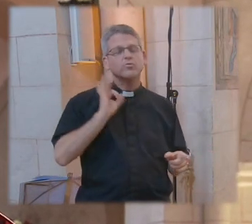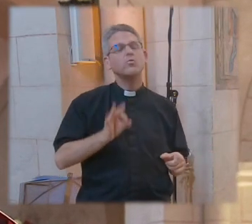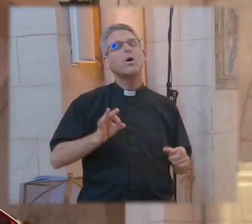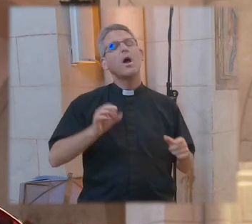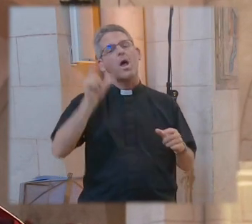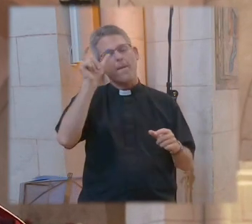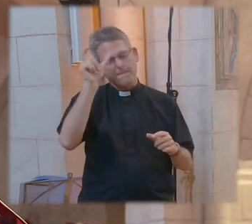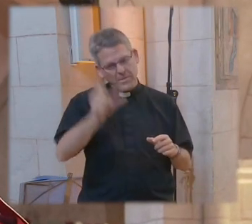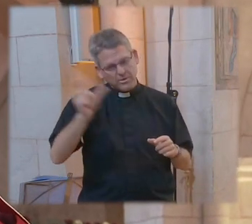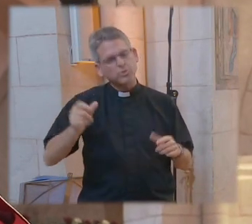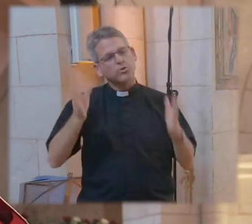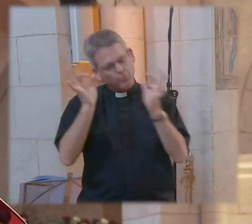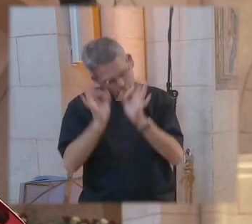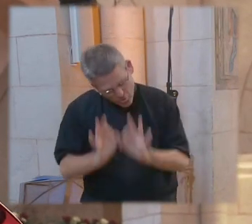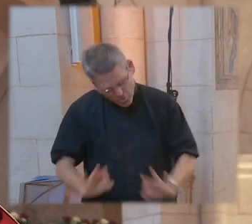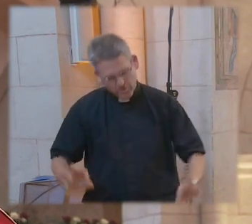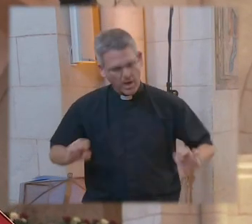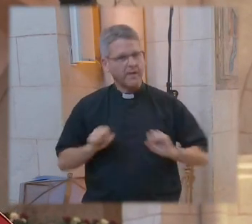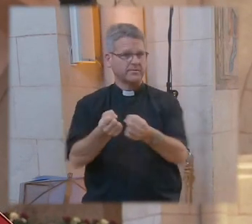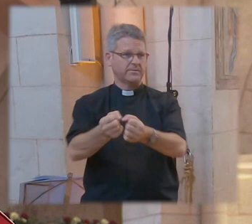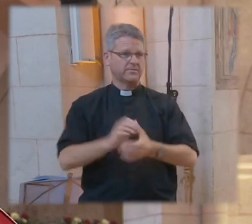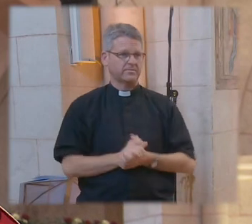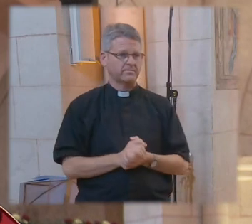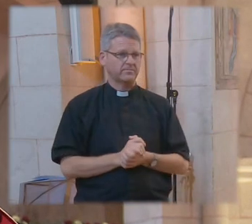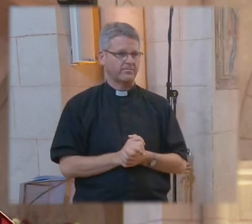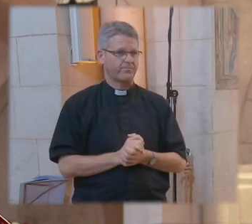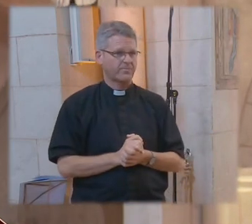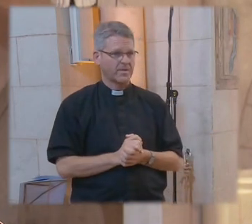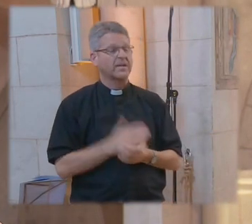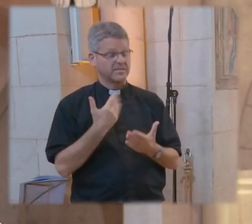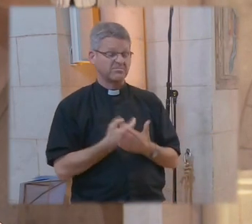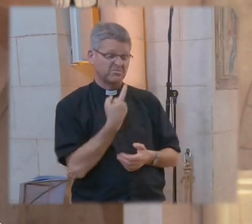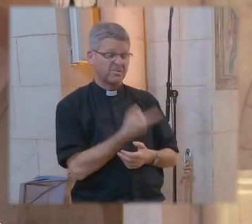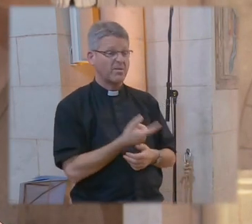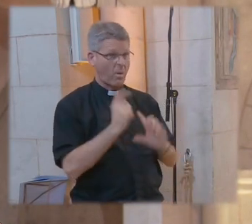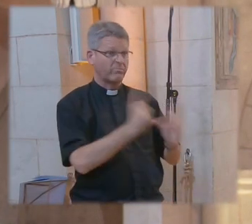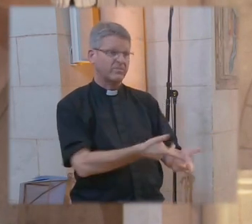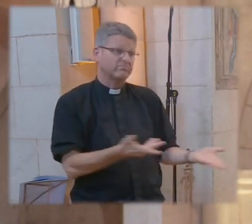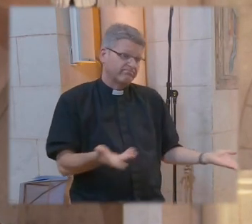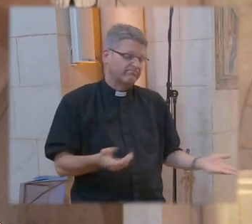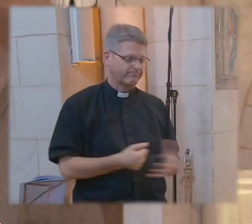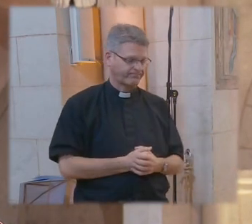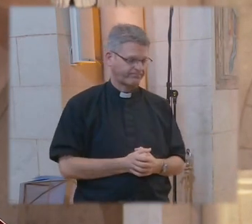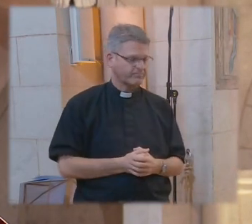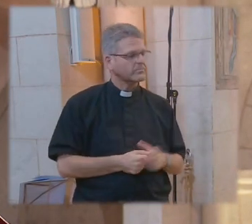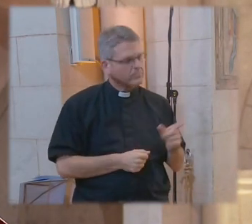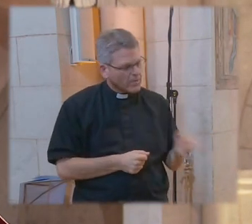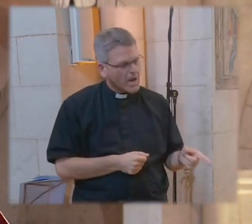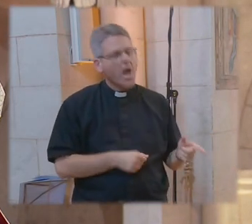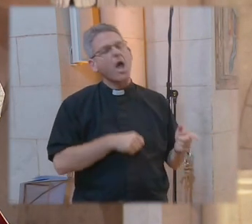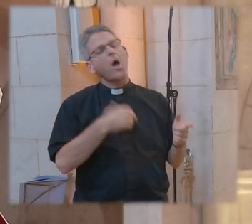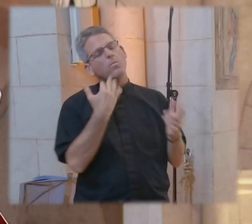großen Mut eingesetzt hat, der ihm das Leben gekostet hat. Pater Henkes ist ein Märtyrer